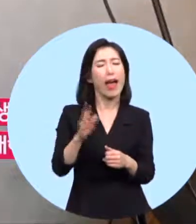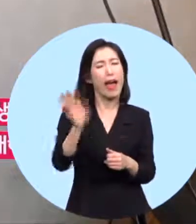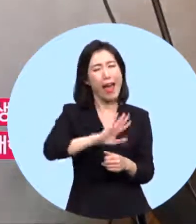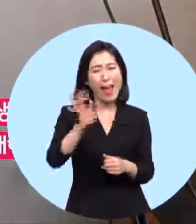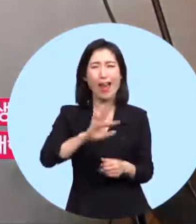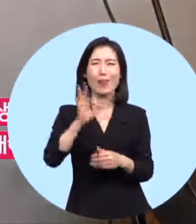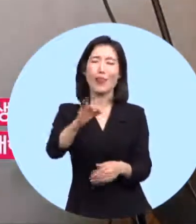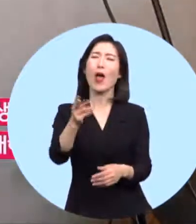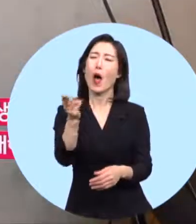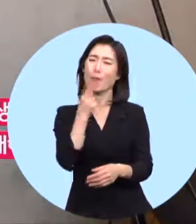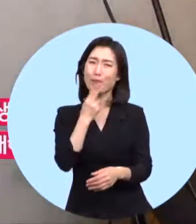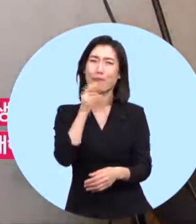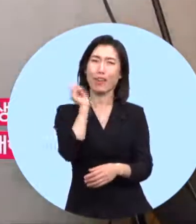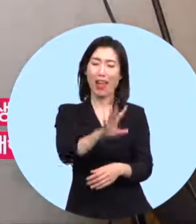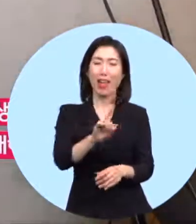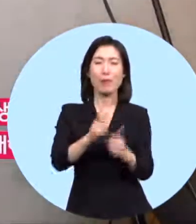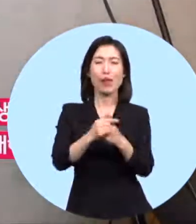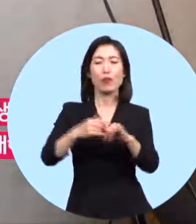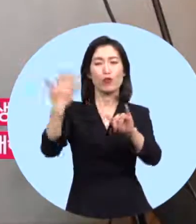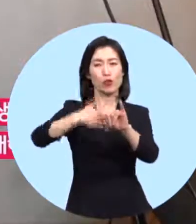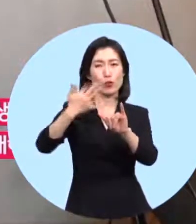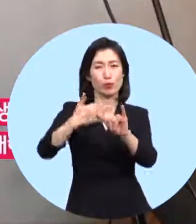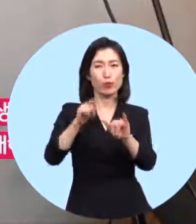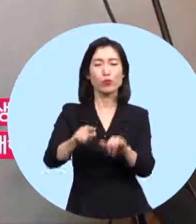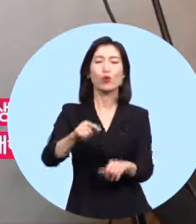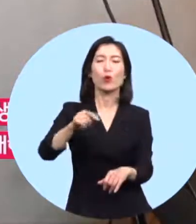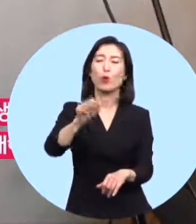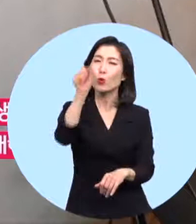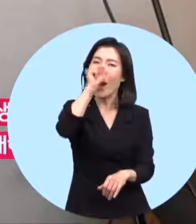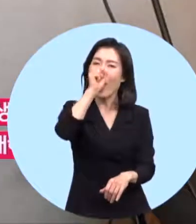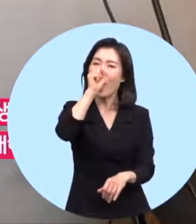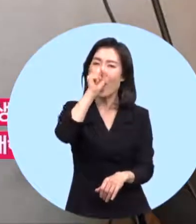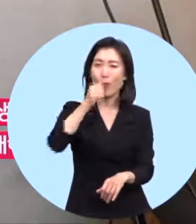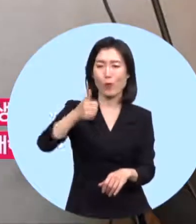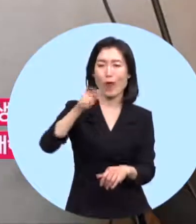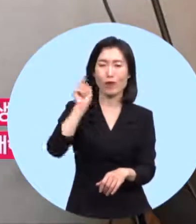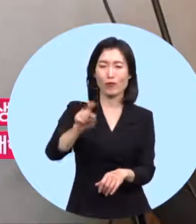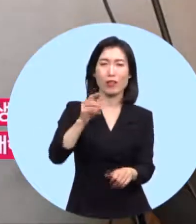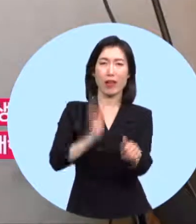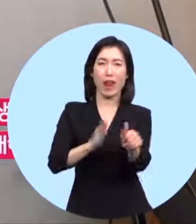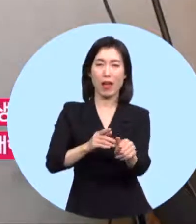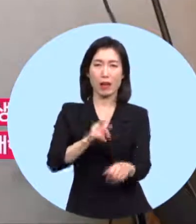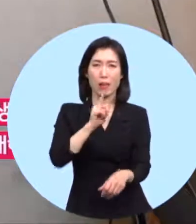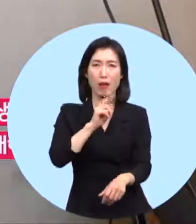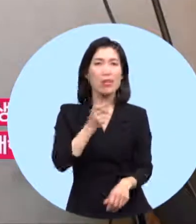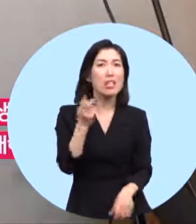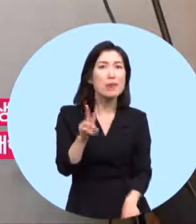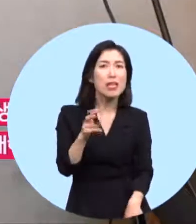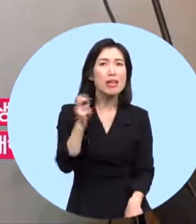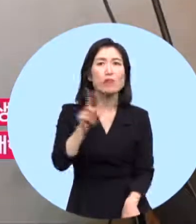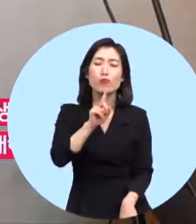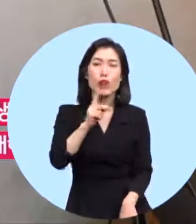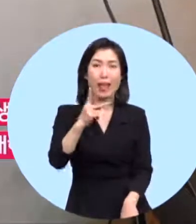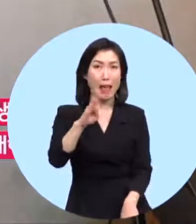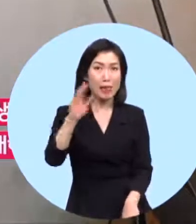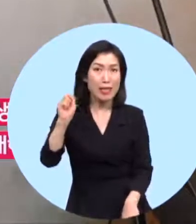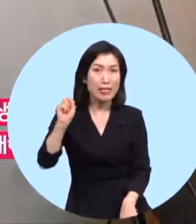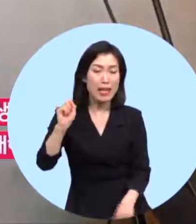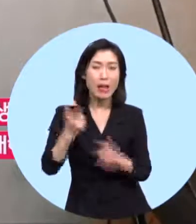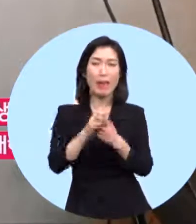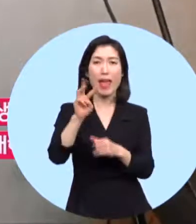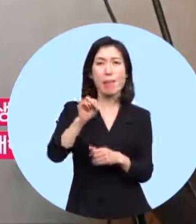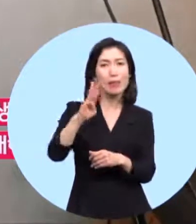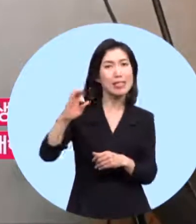좀 눌러주세요 말씀드렸더니 무슨 TV냐고 몇 번이냐고 KBS냐고 그런 어머니들한테 제가 무슨 말을 어떻게